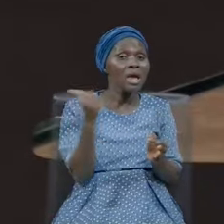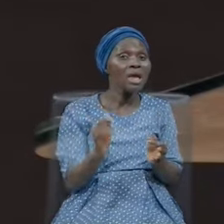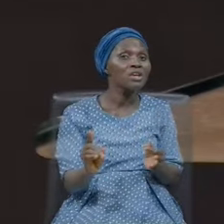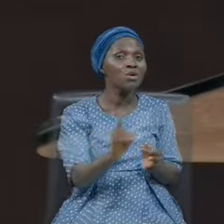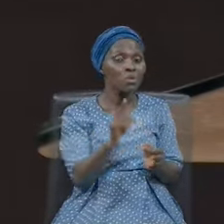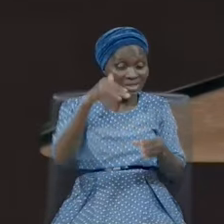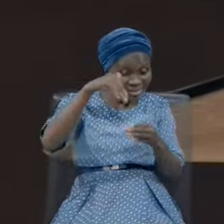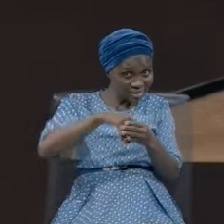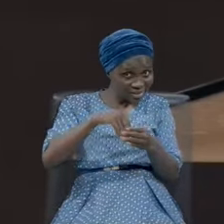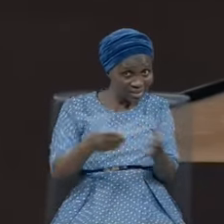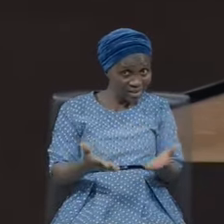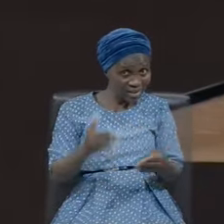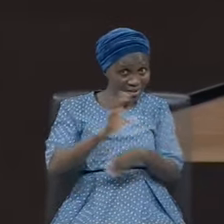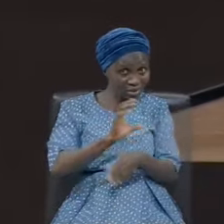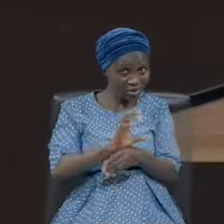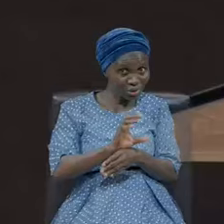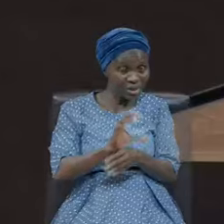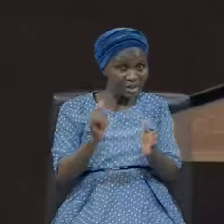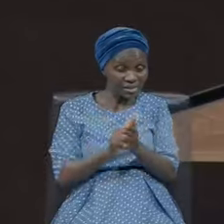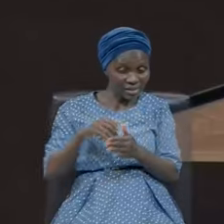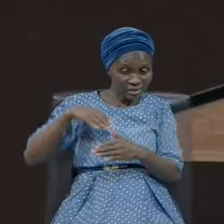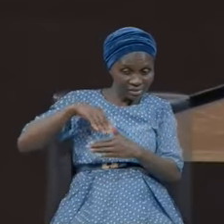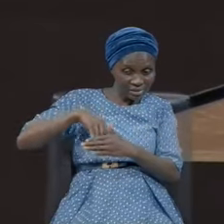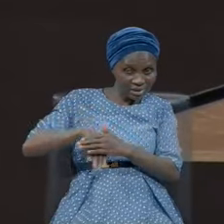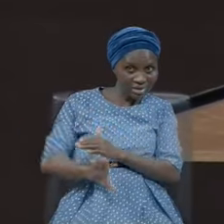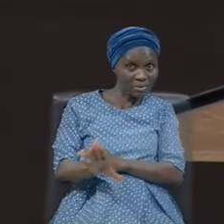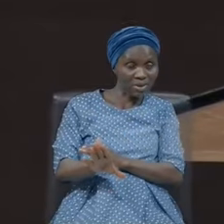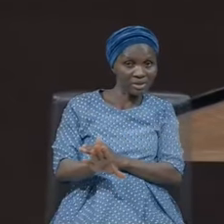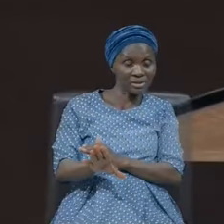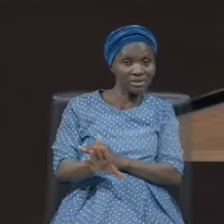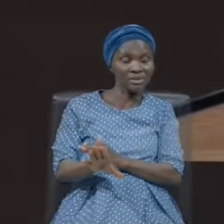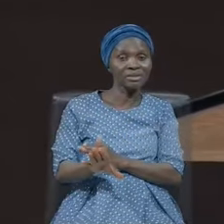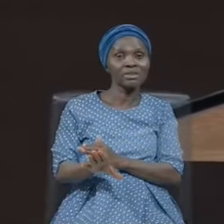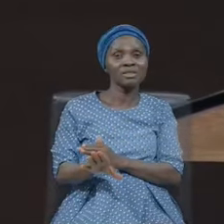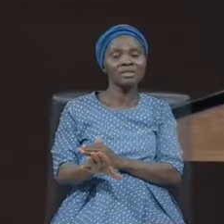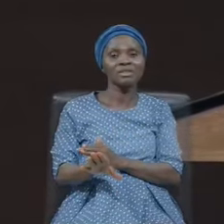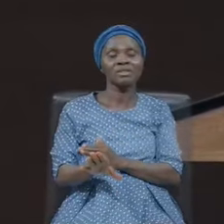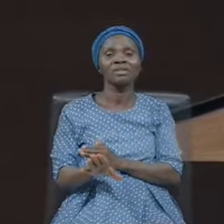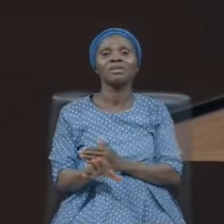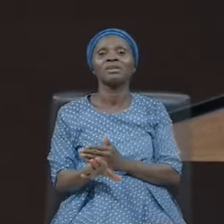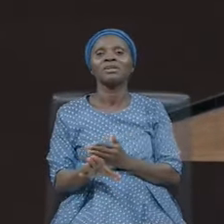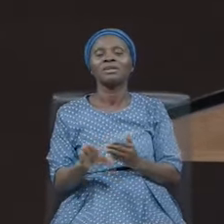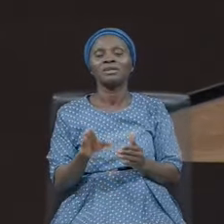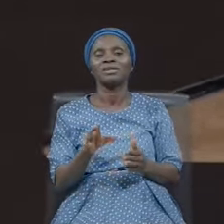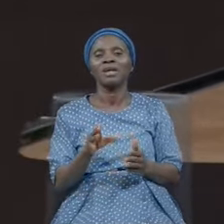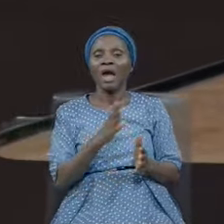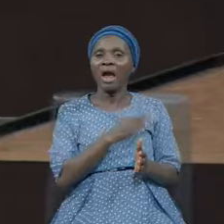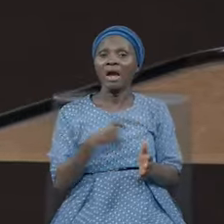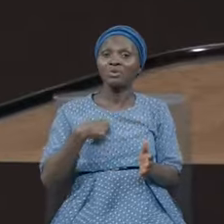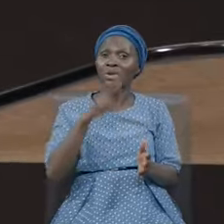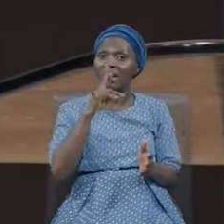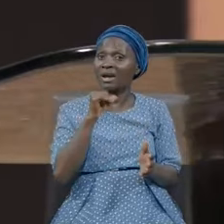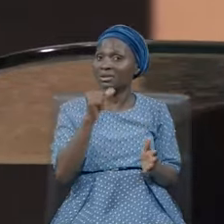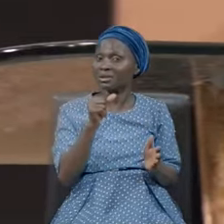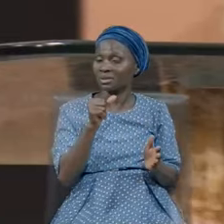vous entendez quelqu'un ici et la personne s'est glissée furtivement et on n'est pas